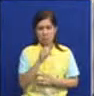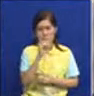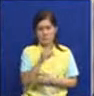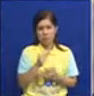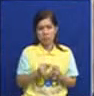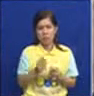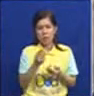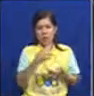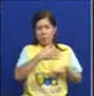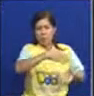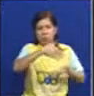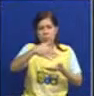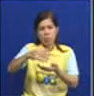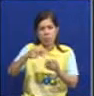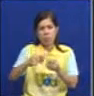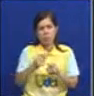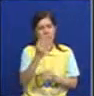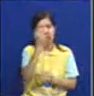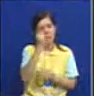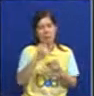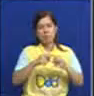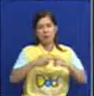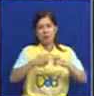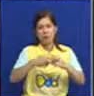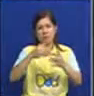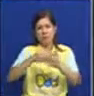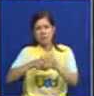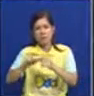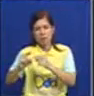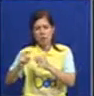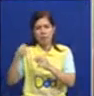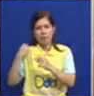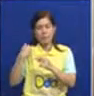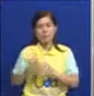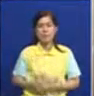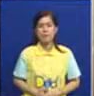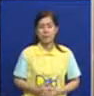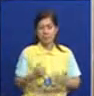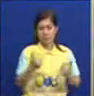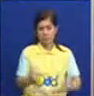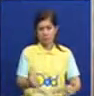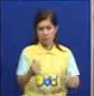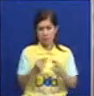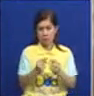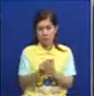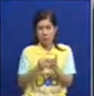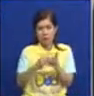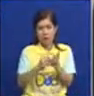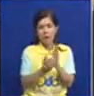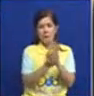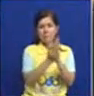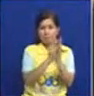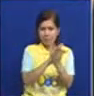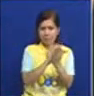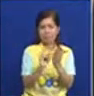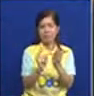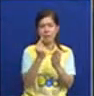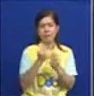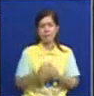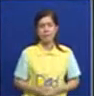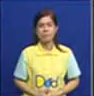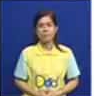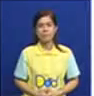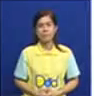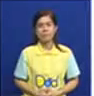งระบายข้าวได้มากเนื่องจากว่ามีปัจจัยหลายด้านที่ยังเป็นปัญหาจึงจะต้องมีการปฏิรูปกันทั้งระบบ